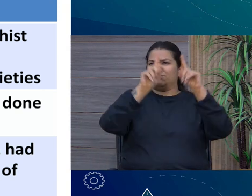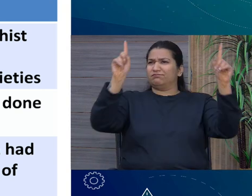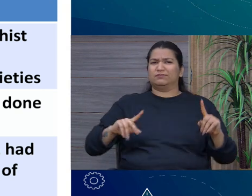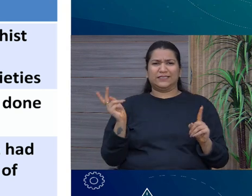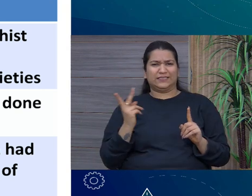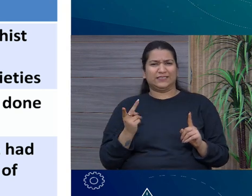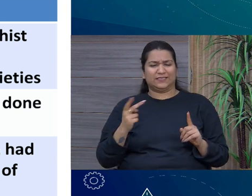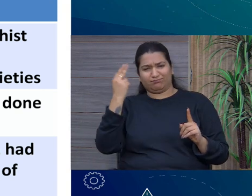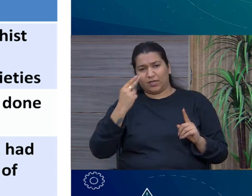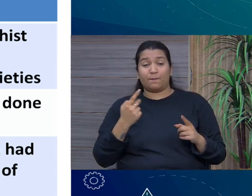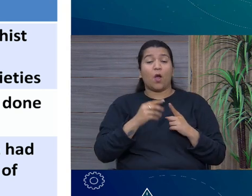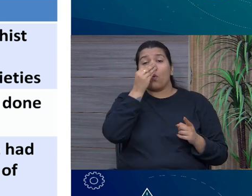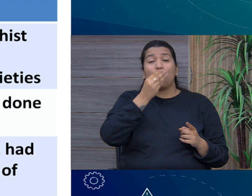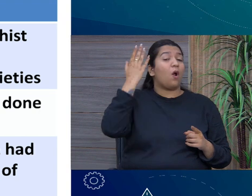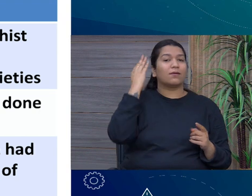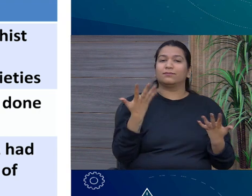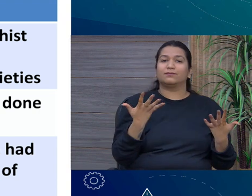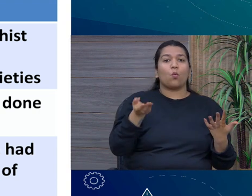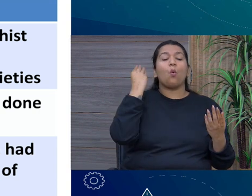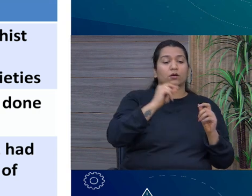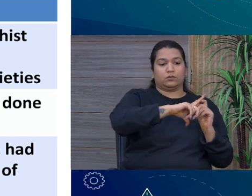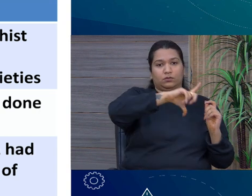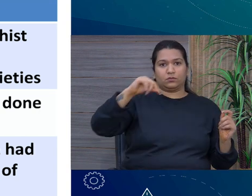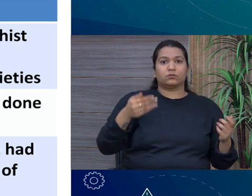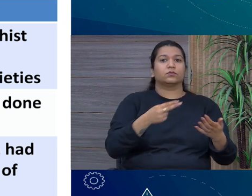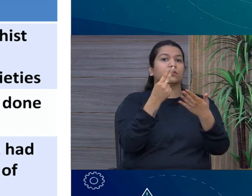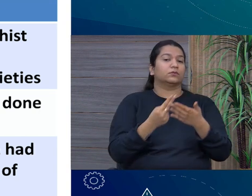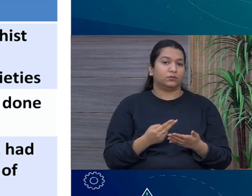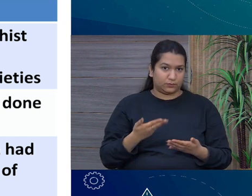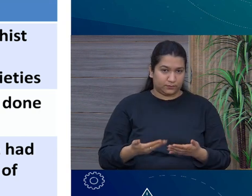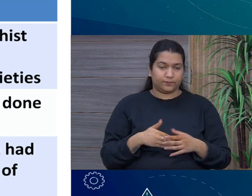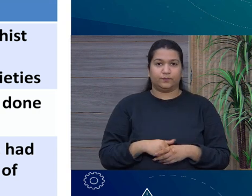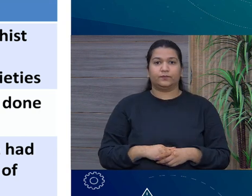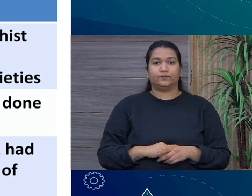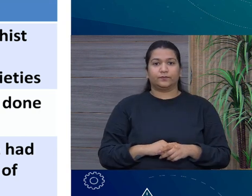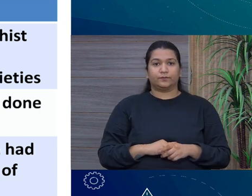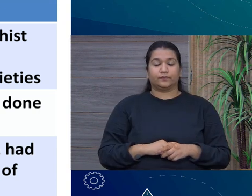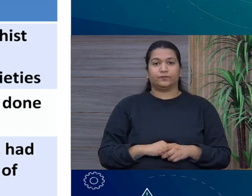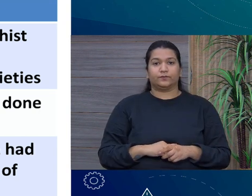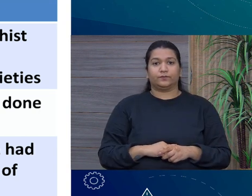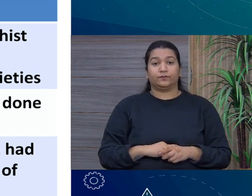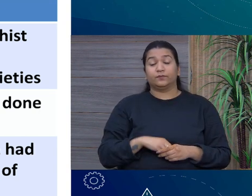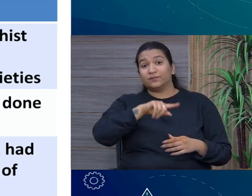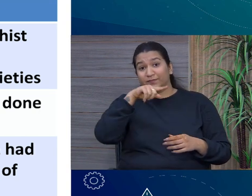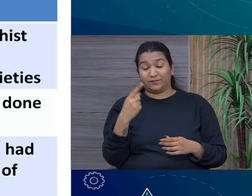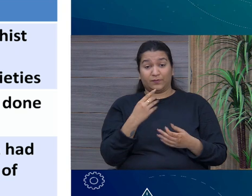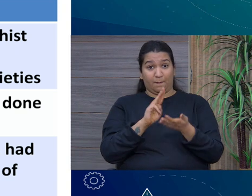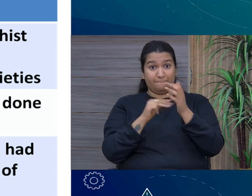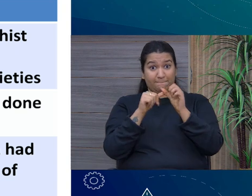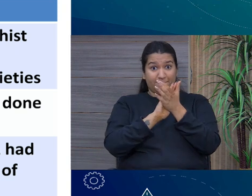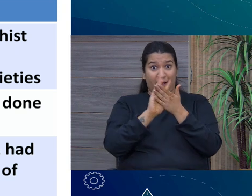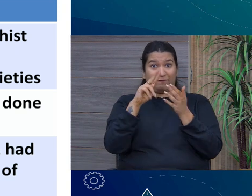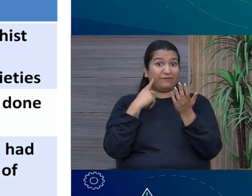वैरायटी में देख सकते हैं, बट ट्रेडिशनली ये पाम लीव्स के ऊपर की जाती थी। और जैसे कि मैंने आपको बताया महावीर जी का